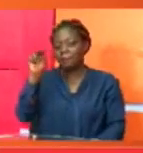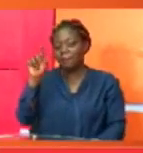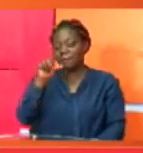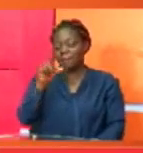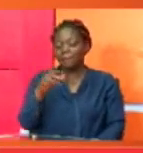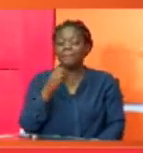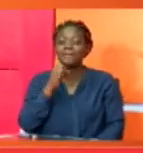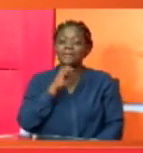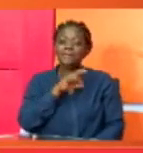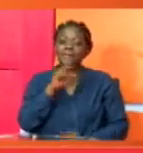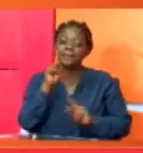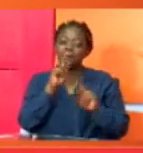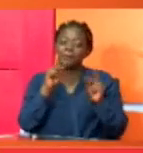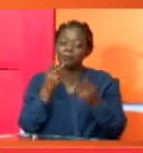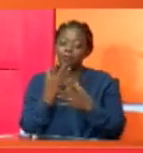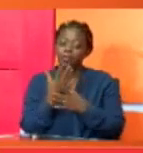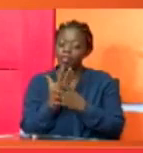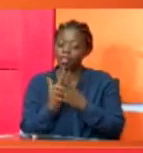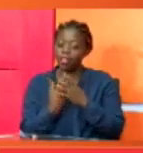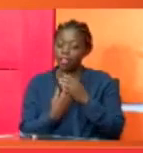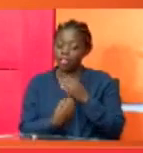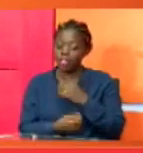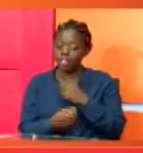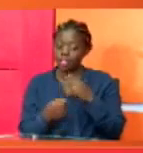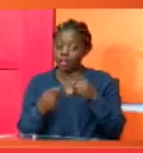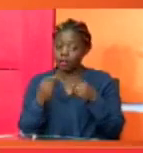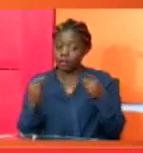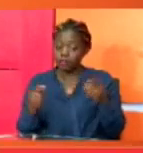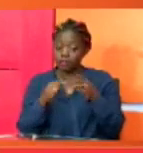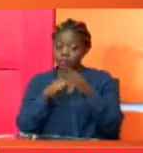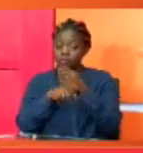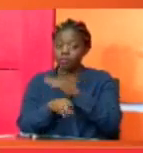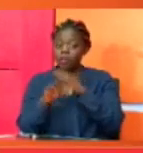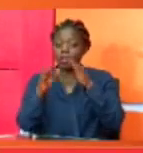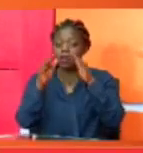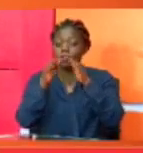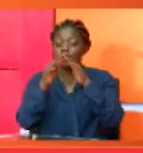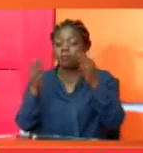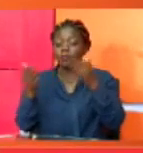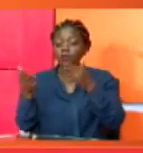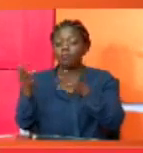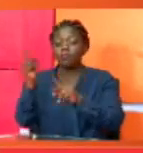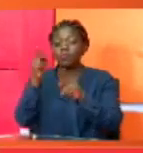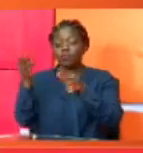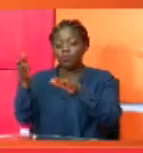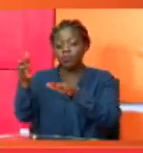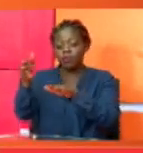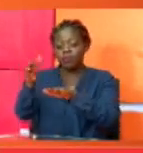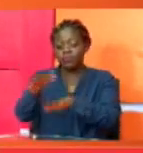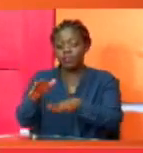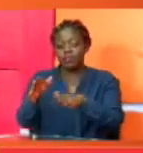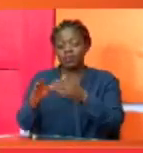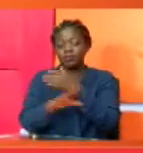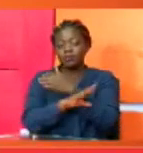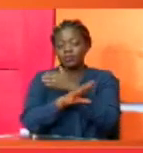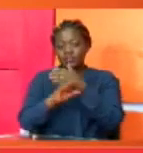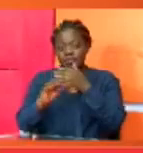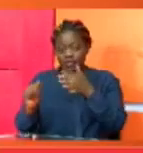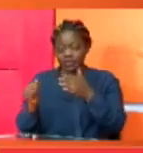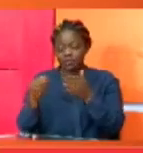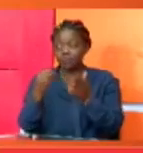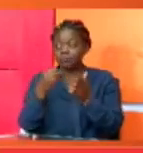abantu okuggwaamu ensa ne batuuka n'okuyingirira amaka g'abafu okubba amabugo.